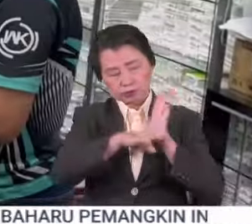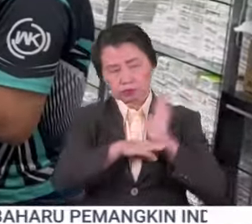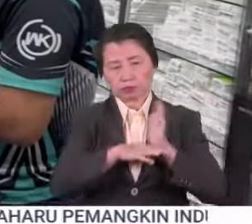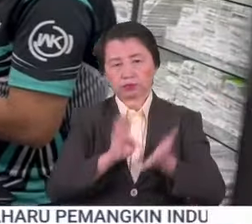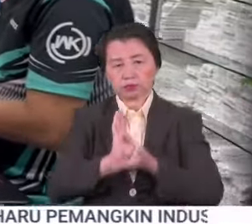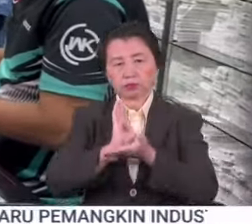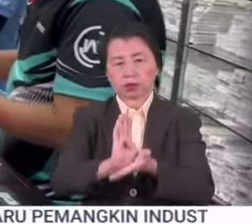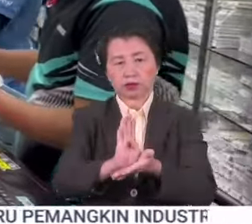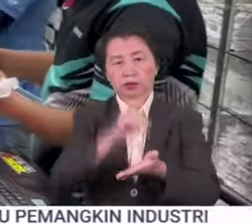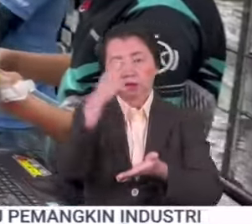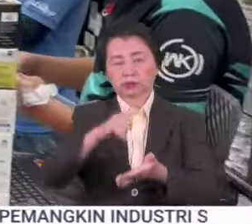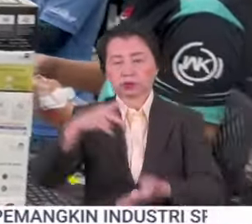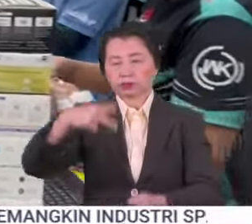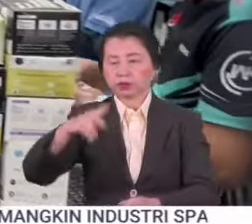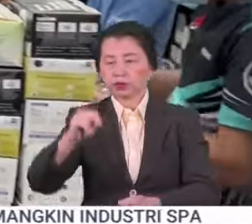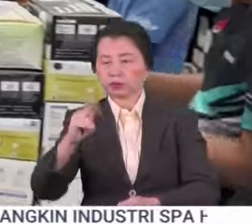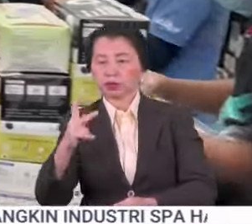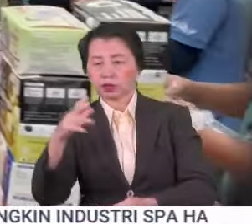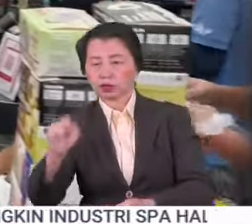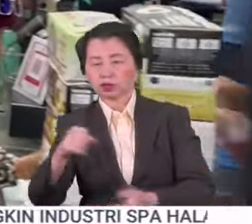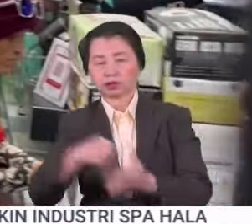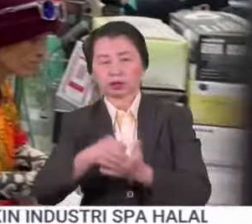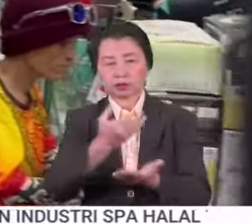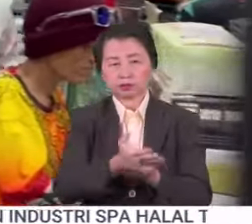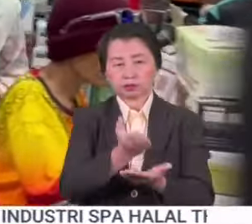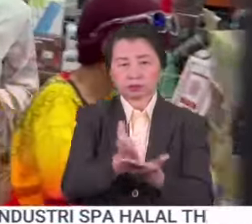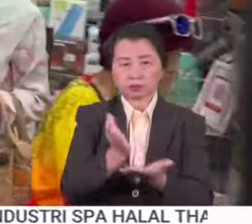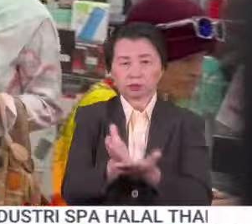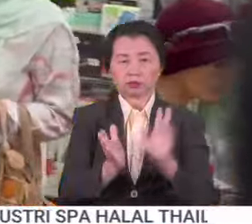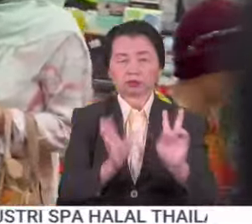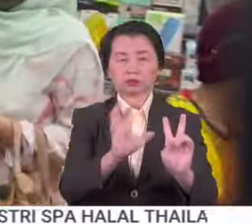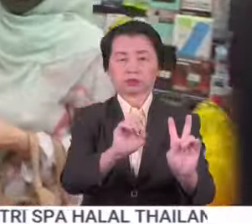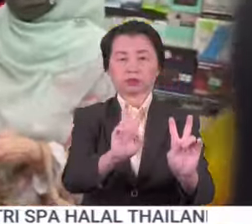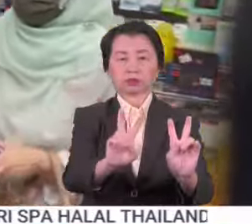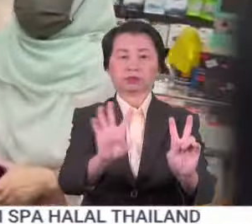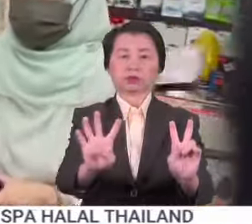bantuan bagi pmks dalam belanjawan 2024